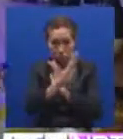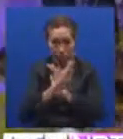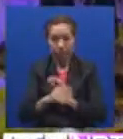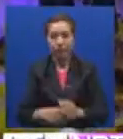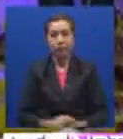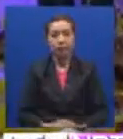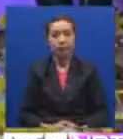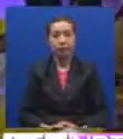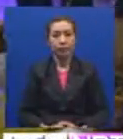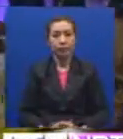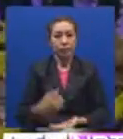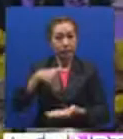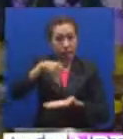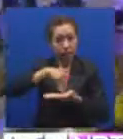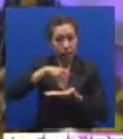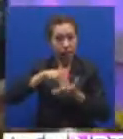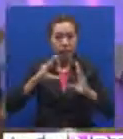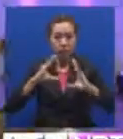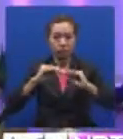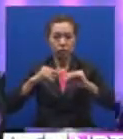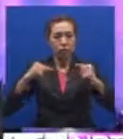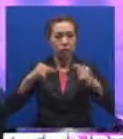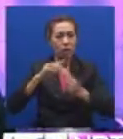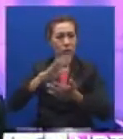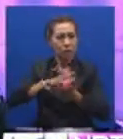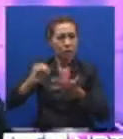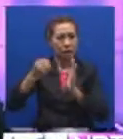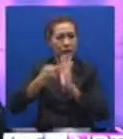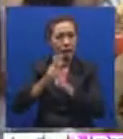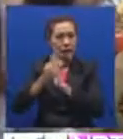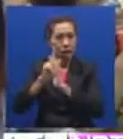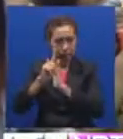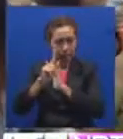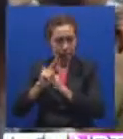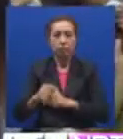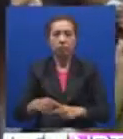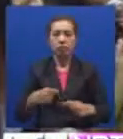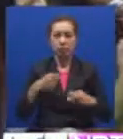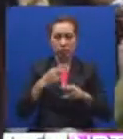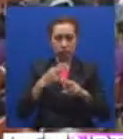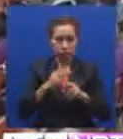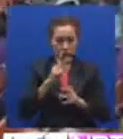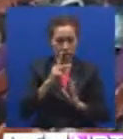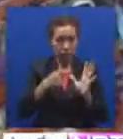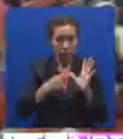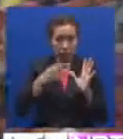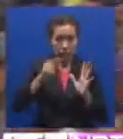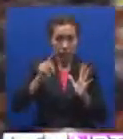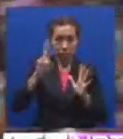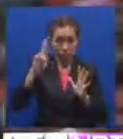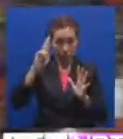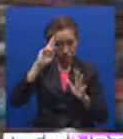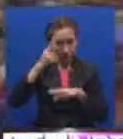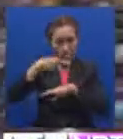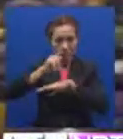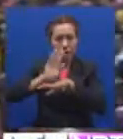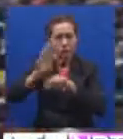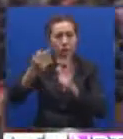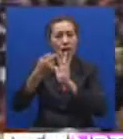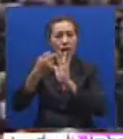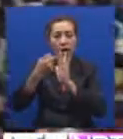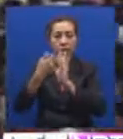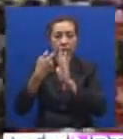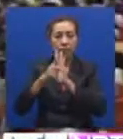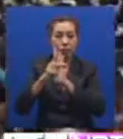ที่ศูนย์ประชุมกาญจนาภิเษกมหาวิทยาลัยขอนแก่นนายกำธรถาวรสถิตย์ผู้ว่าราชการจังหวัดขอนแก่นเป็นประธานใน